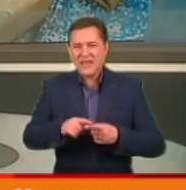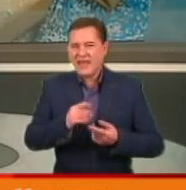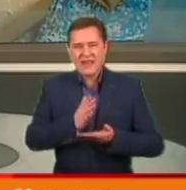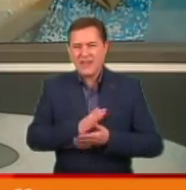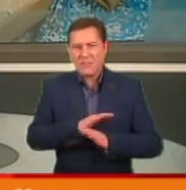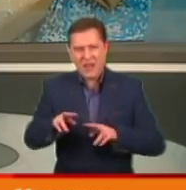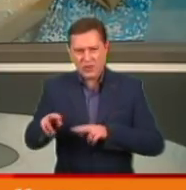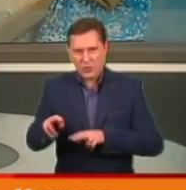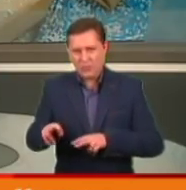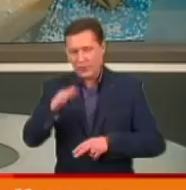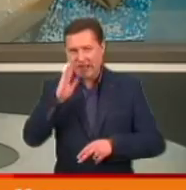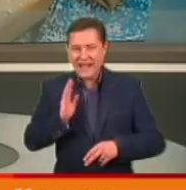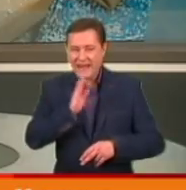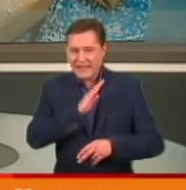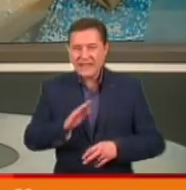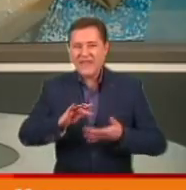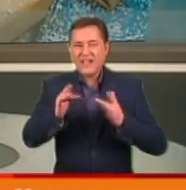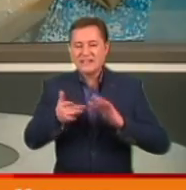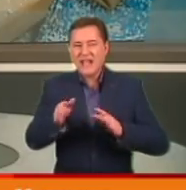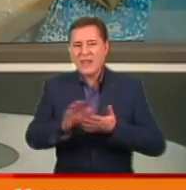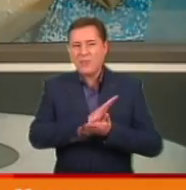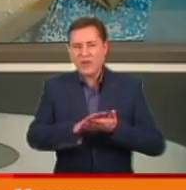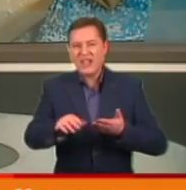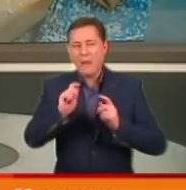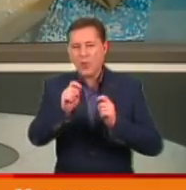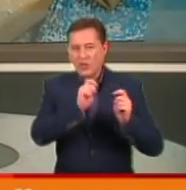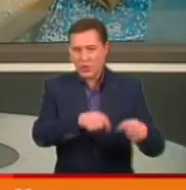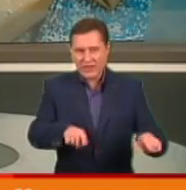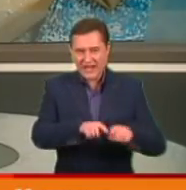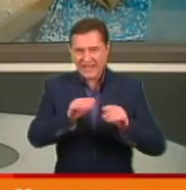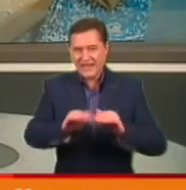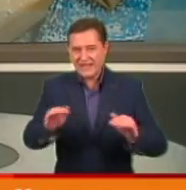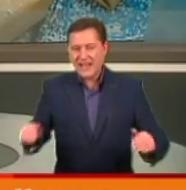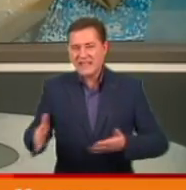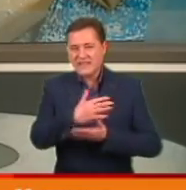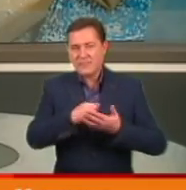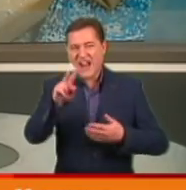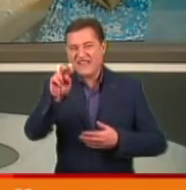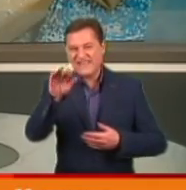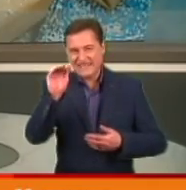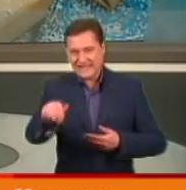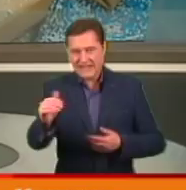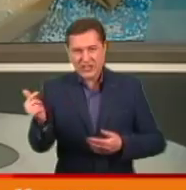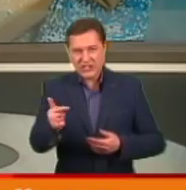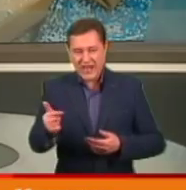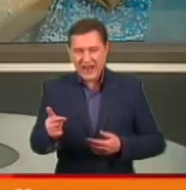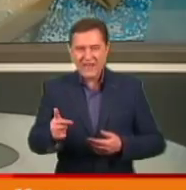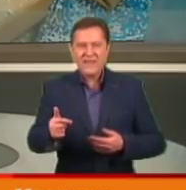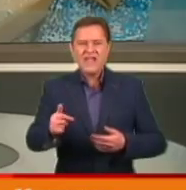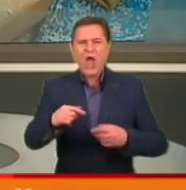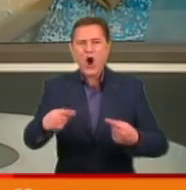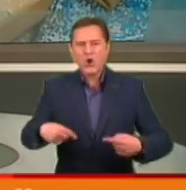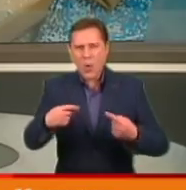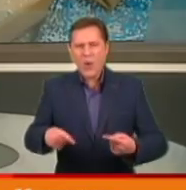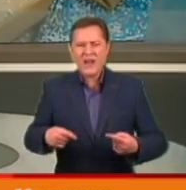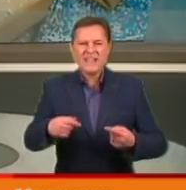турботи рідних. На сайті Української біржі благодійності на подарунки для таких малят зібрали понад 200 тисяч гривень. Ляльки, ролики,